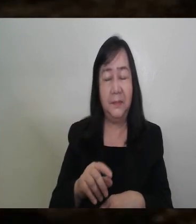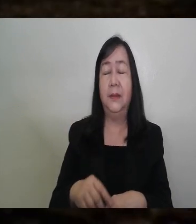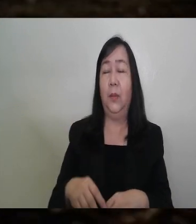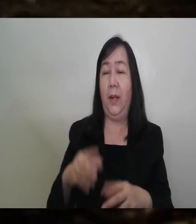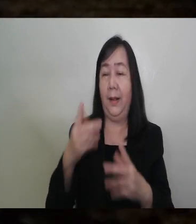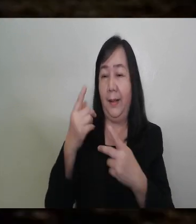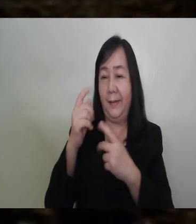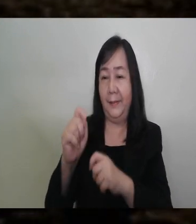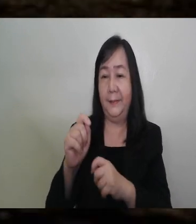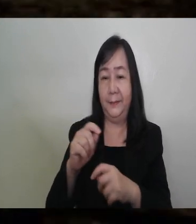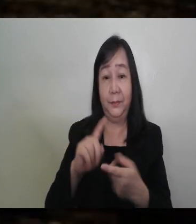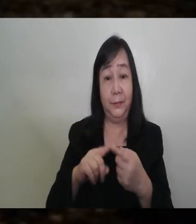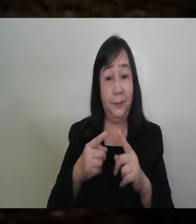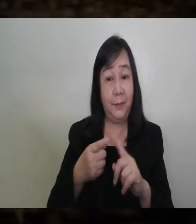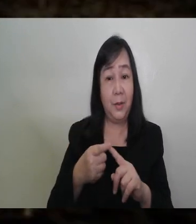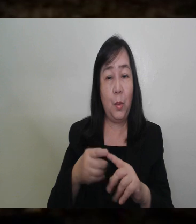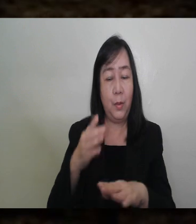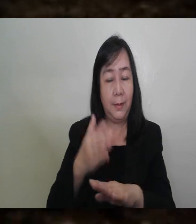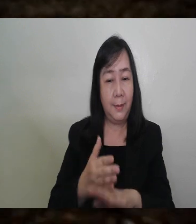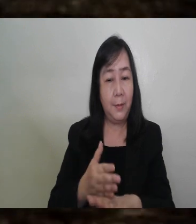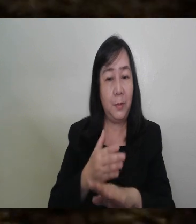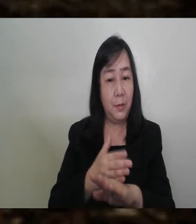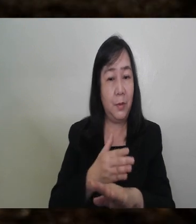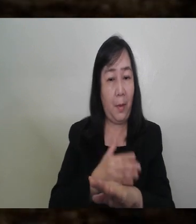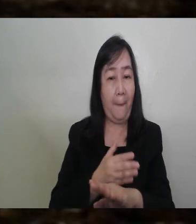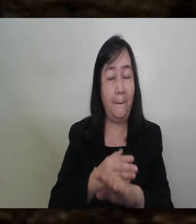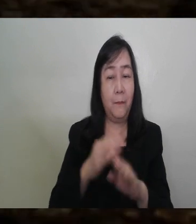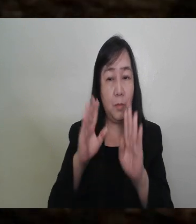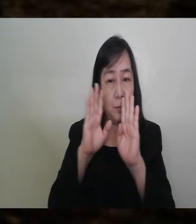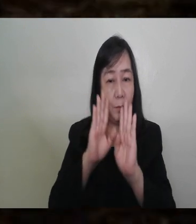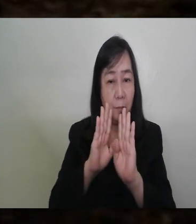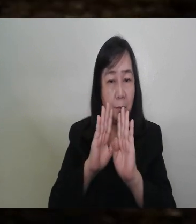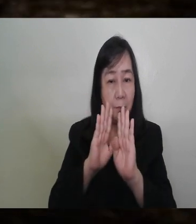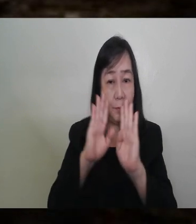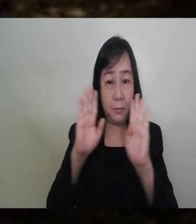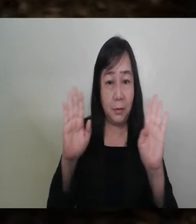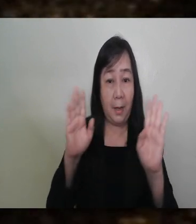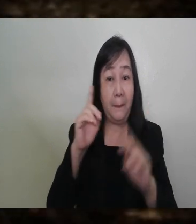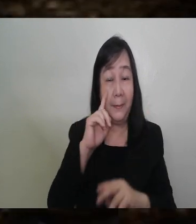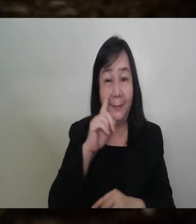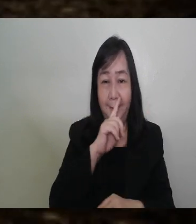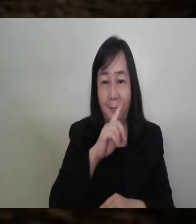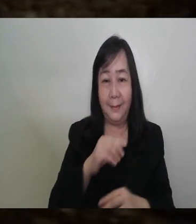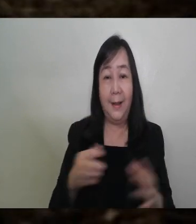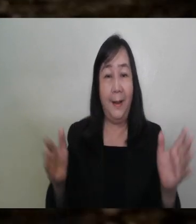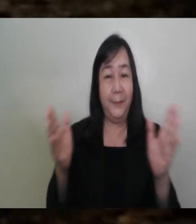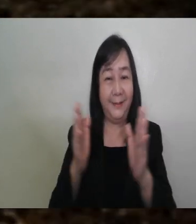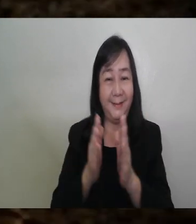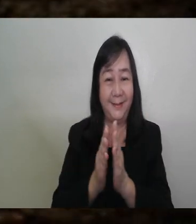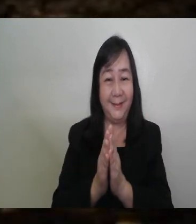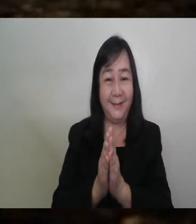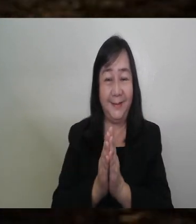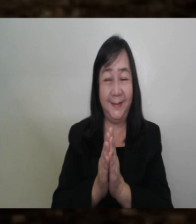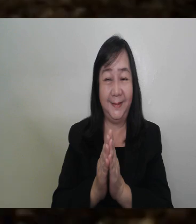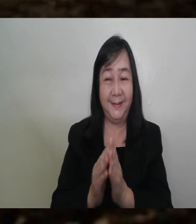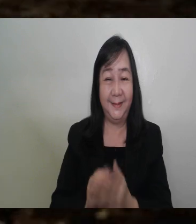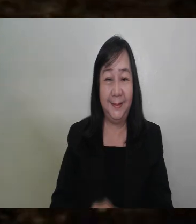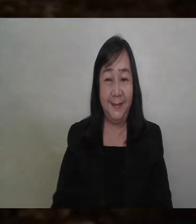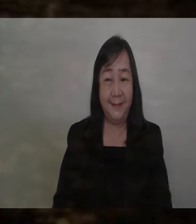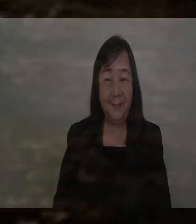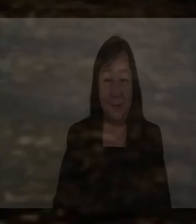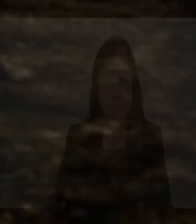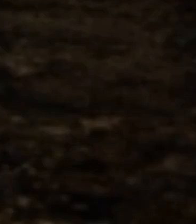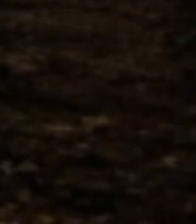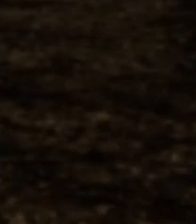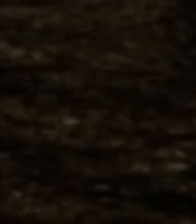nauunawaan? Magtiwala ka kapatid, unti-unti niyang binubuksan ang iyong mga mata. Amen.